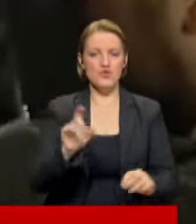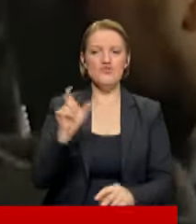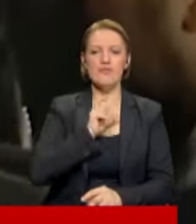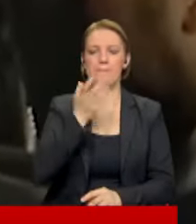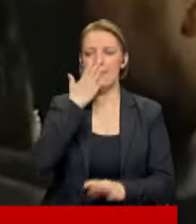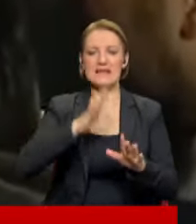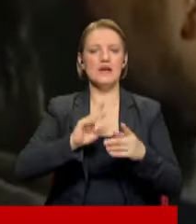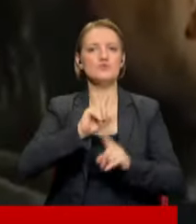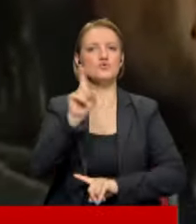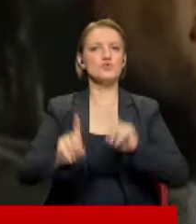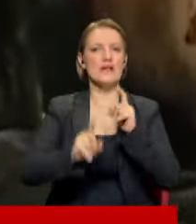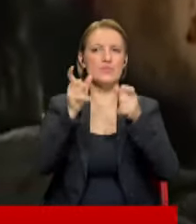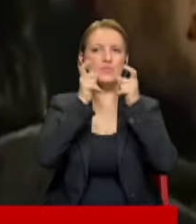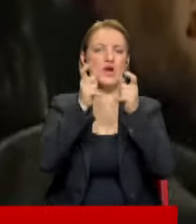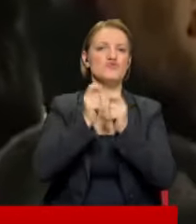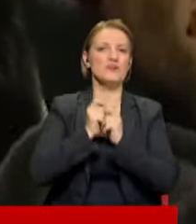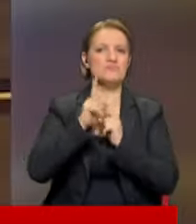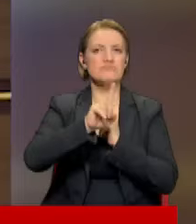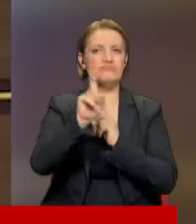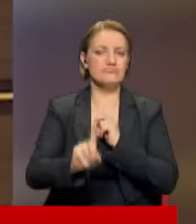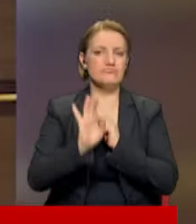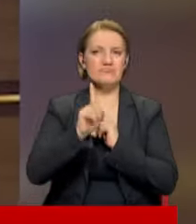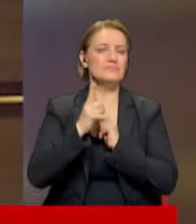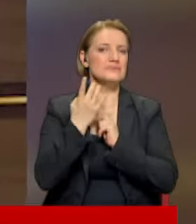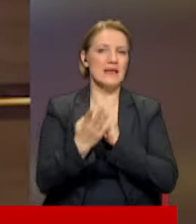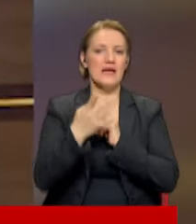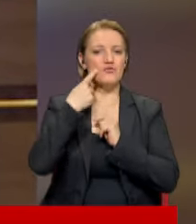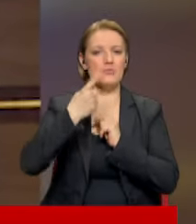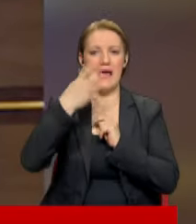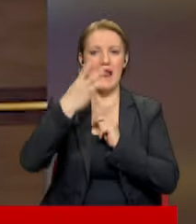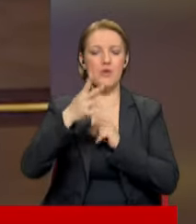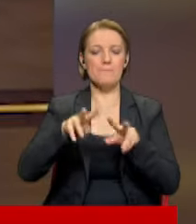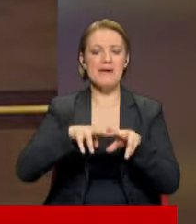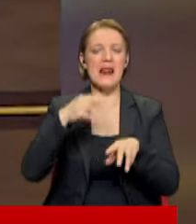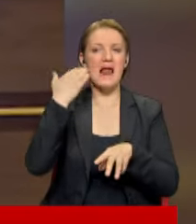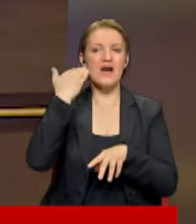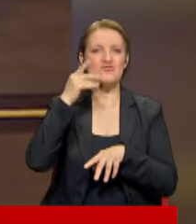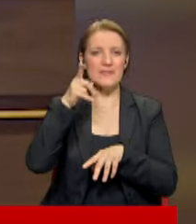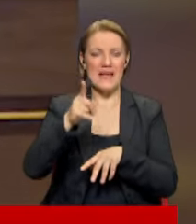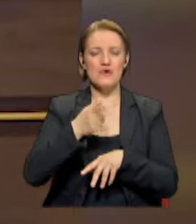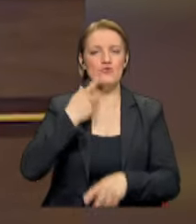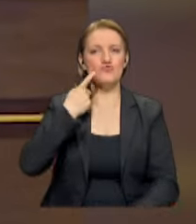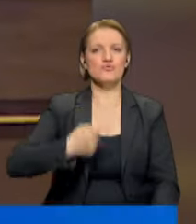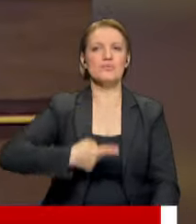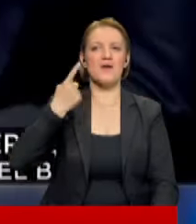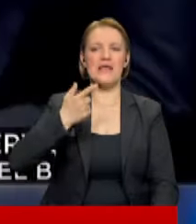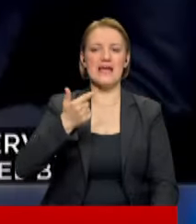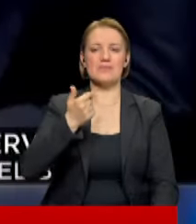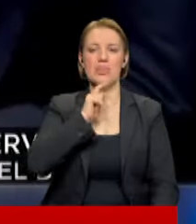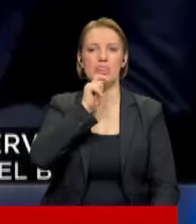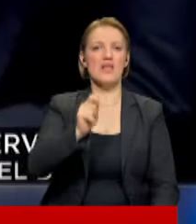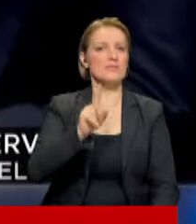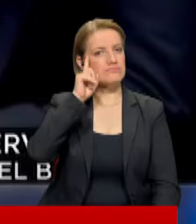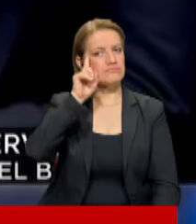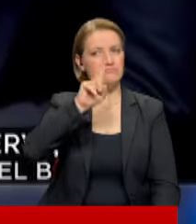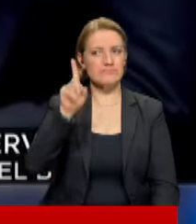bekleyen sorular ve dikkat çekici iddialar var o iddialardan birisi Erdoğan'ın akşener'e cumhurbaşkanı yardımcılığı teklif ettiğine dair Böyle bir